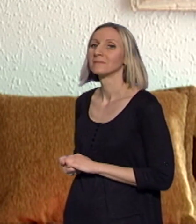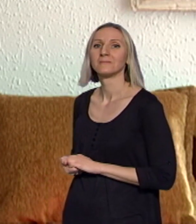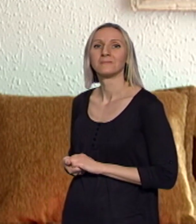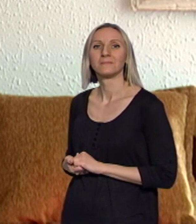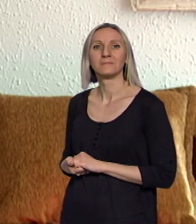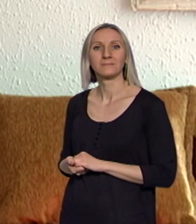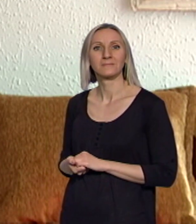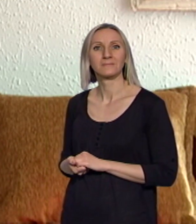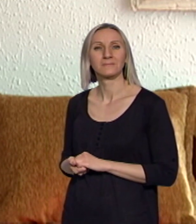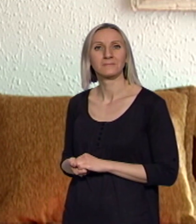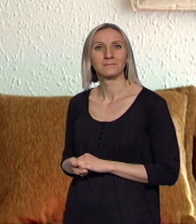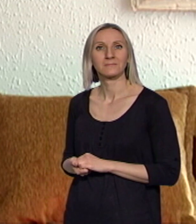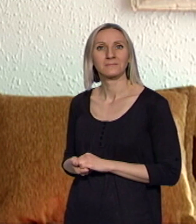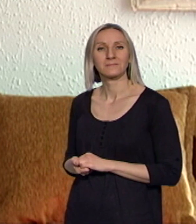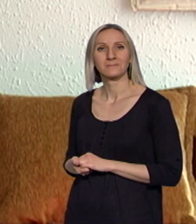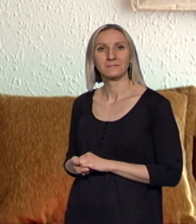Da sam